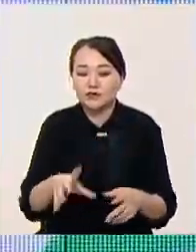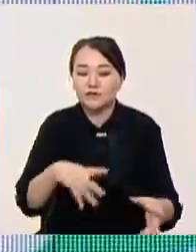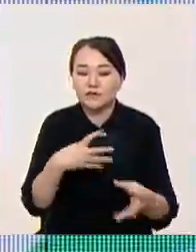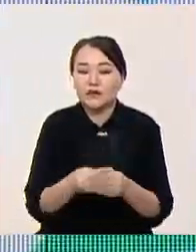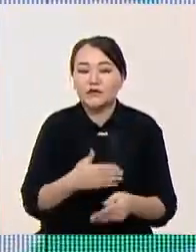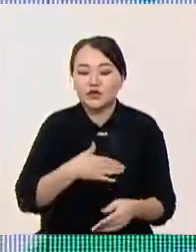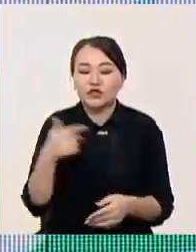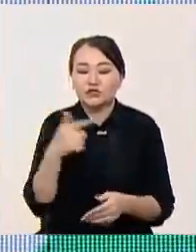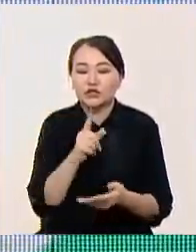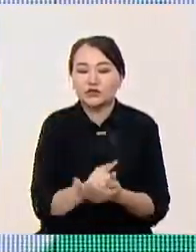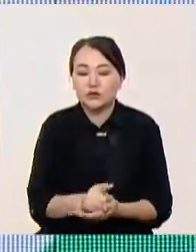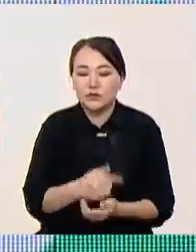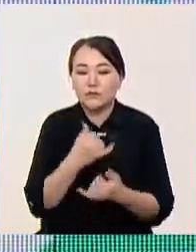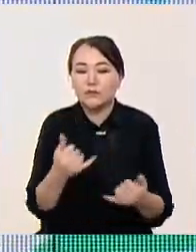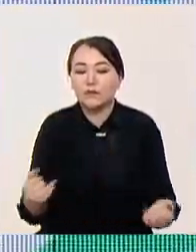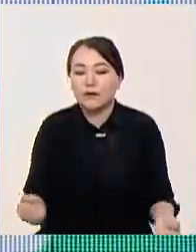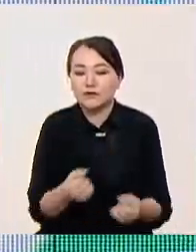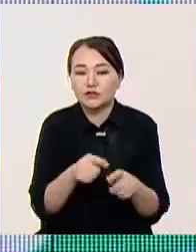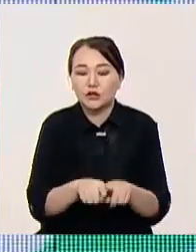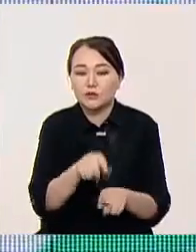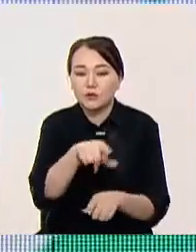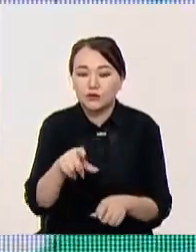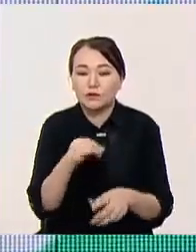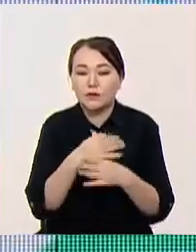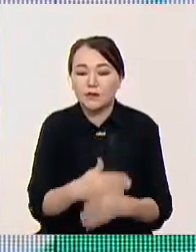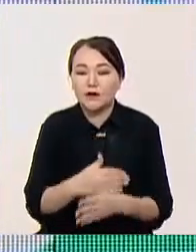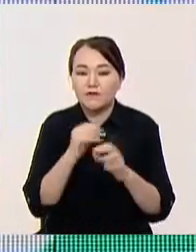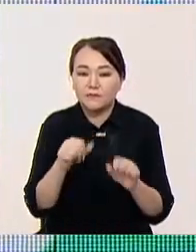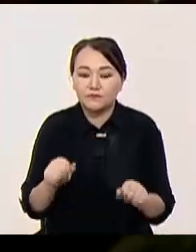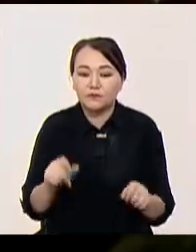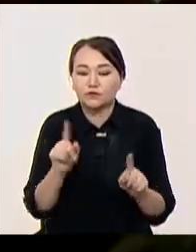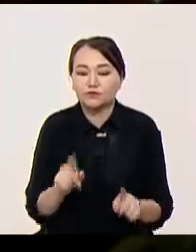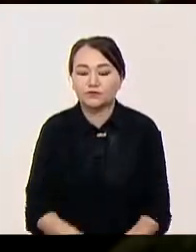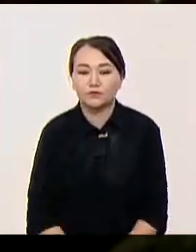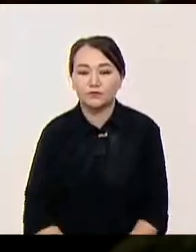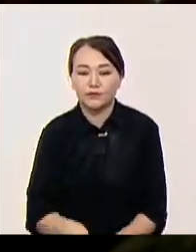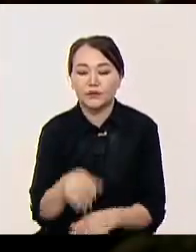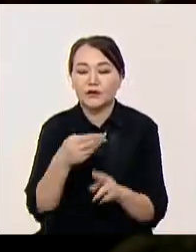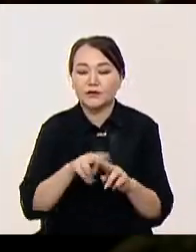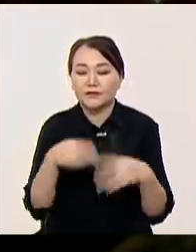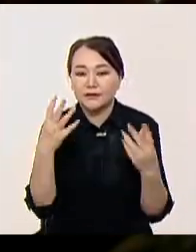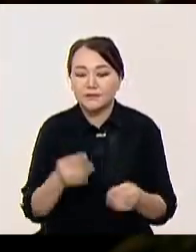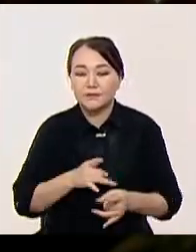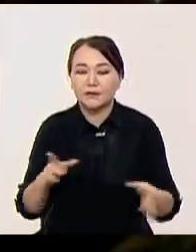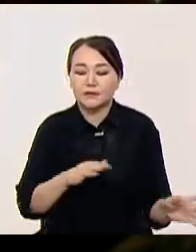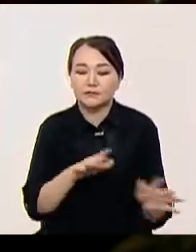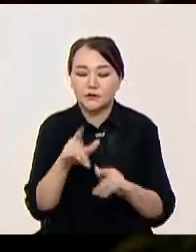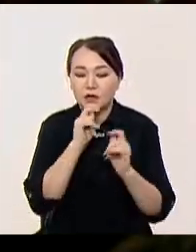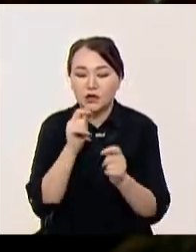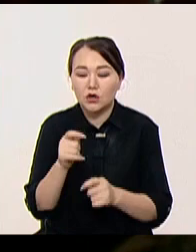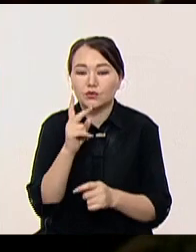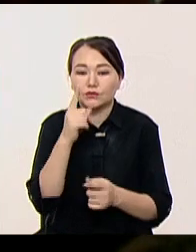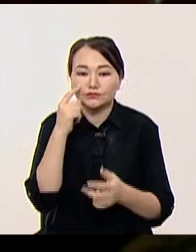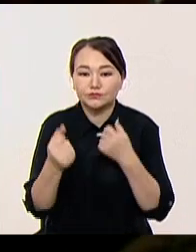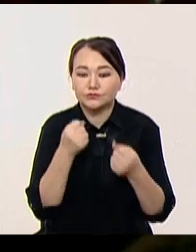Наш гражданский долг – оказывать поддержку таким людям и помогать по мере возможности. В этот день в торжественной обстановке наградили